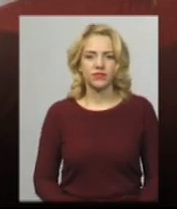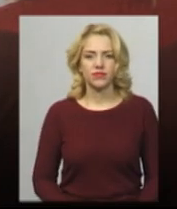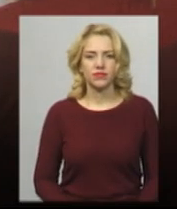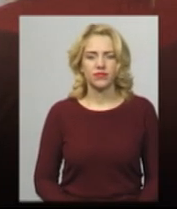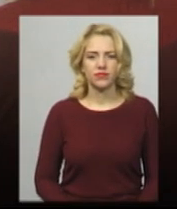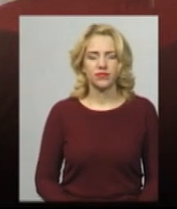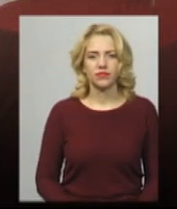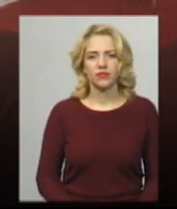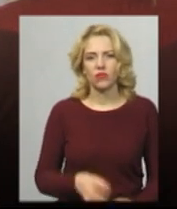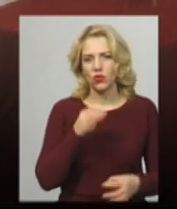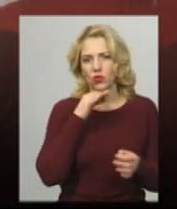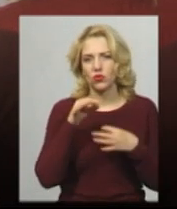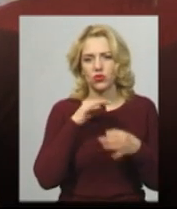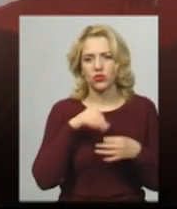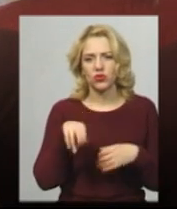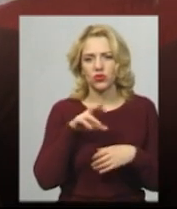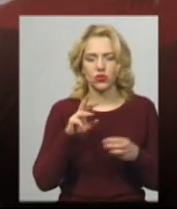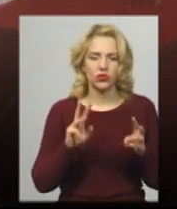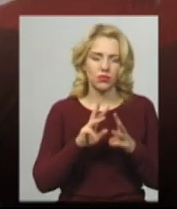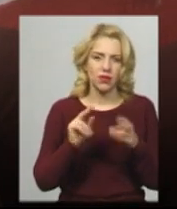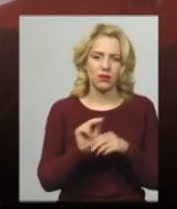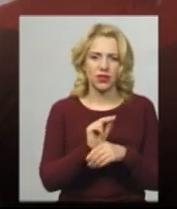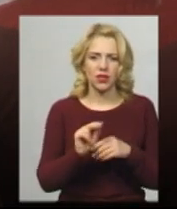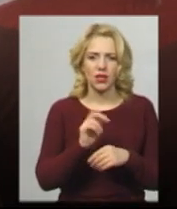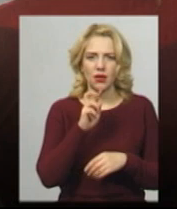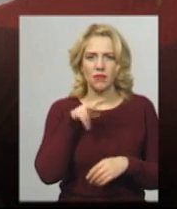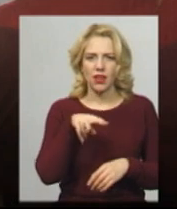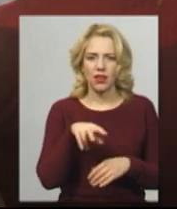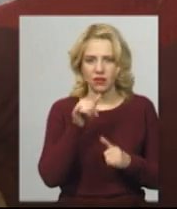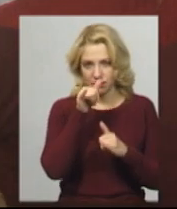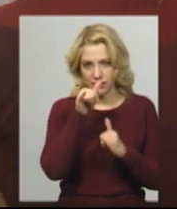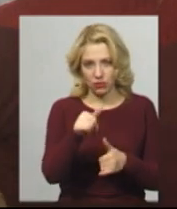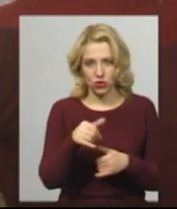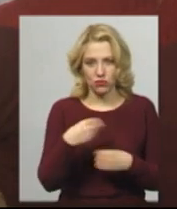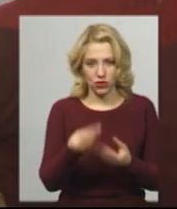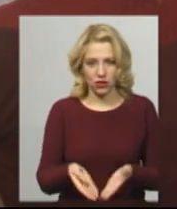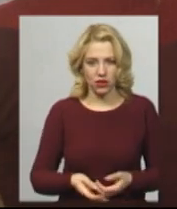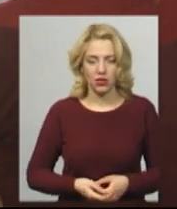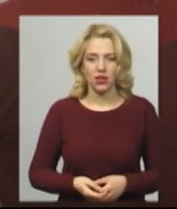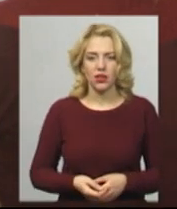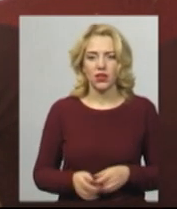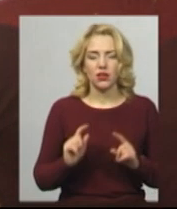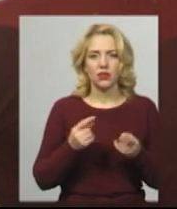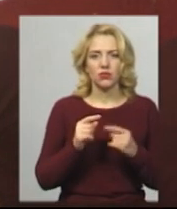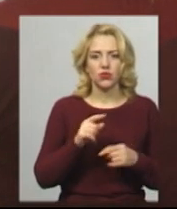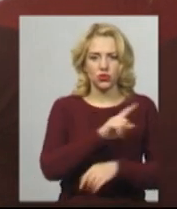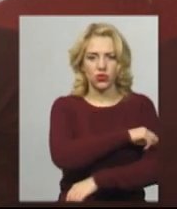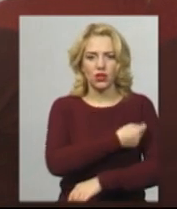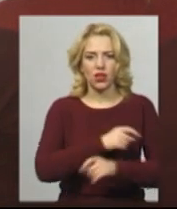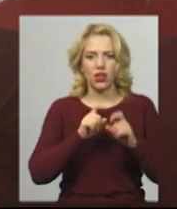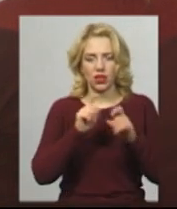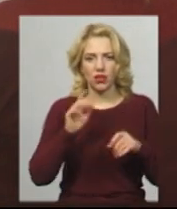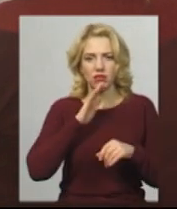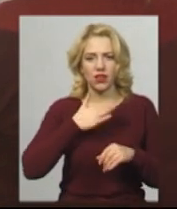запалення. І це, але на даний момент мій лікарняний листа я тобі видати не можу. Із-за того, що лікарня наша